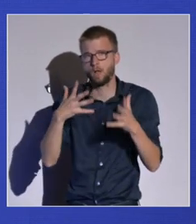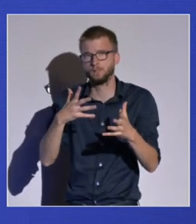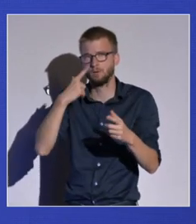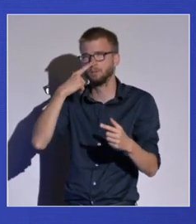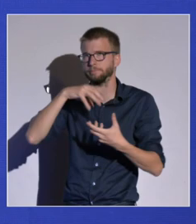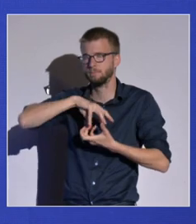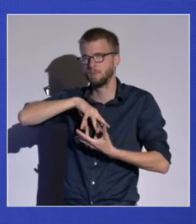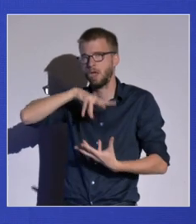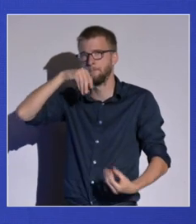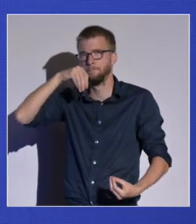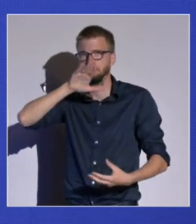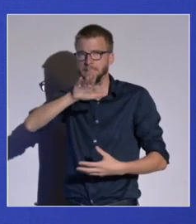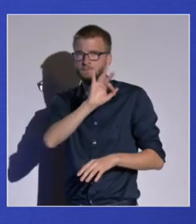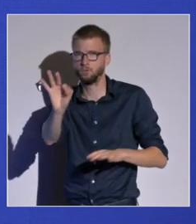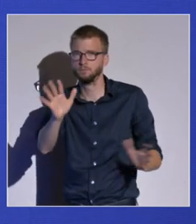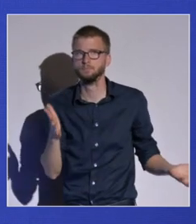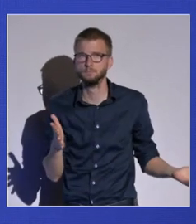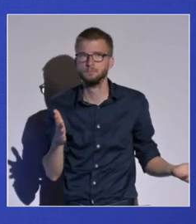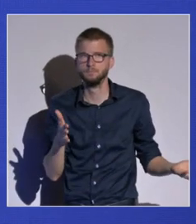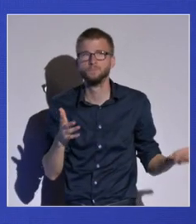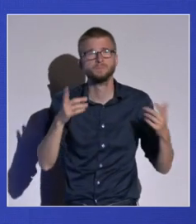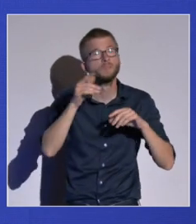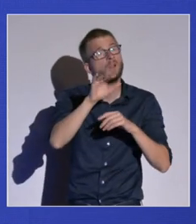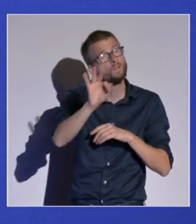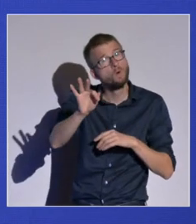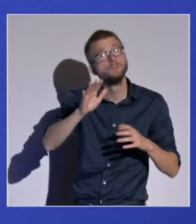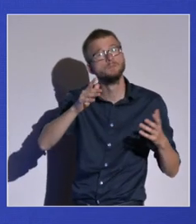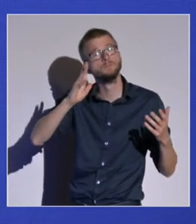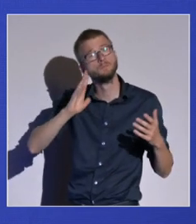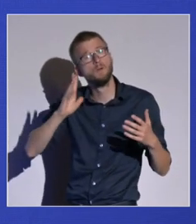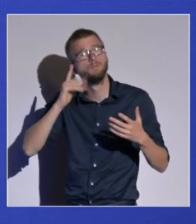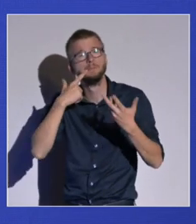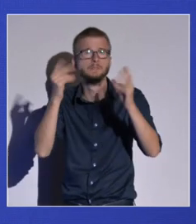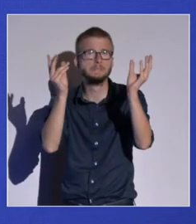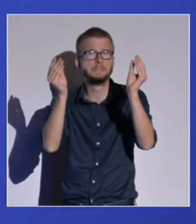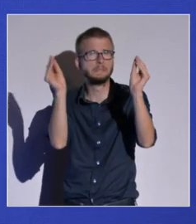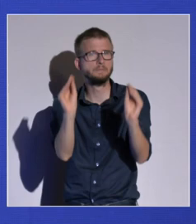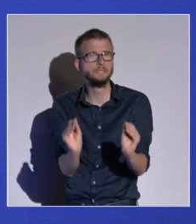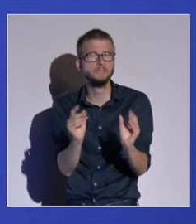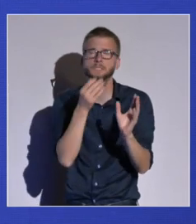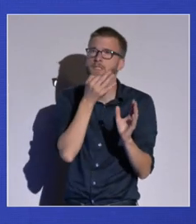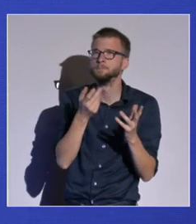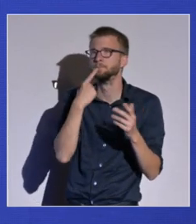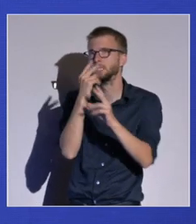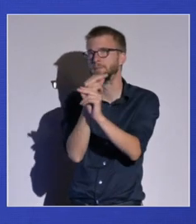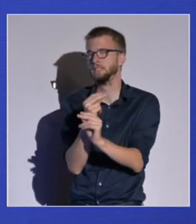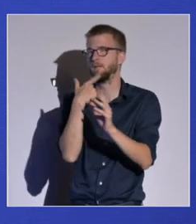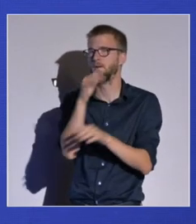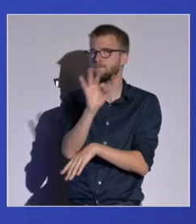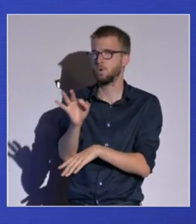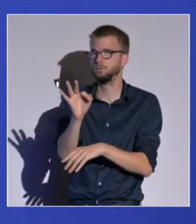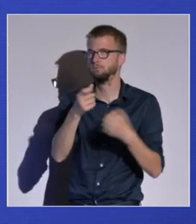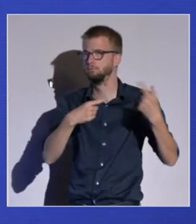trouvons devant nous. La France qui est, j'avais autrefois défini la France comme communauté de